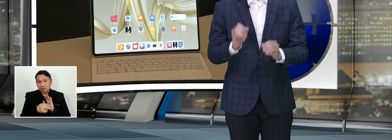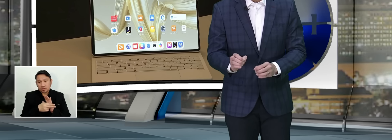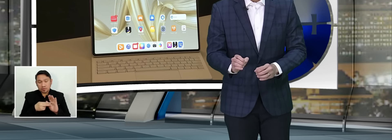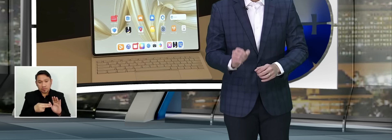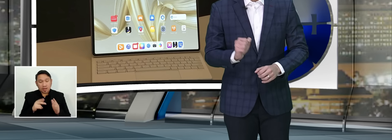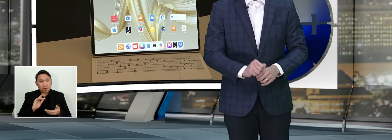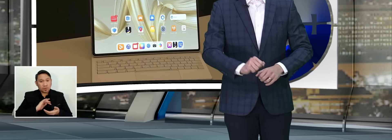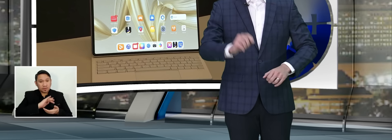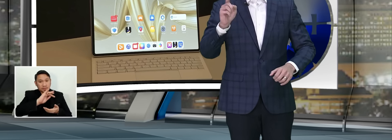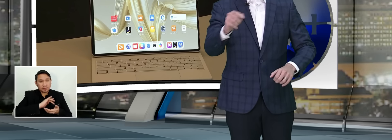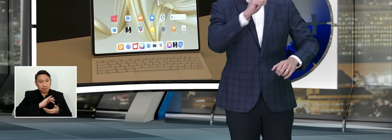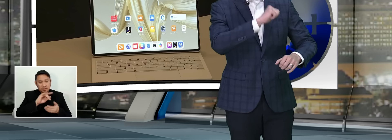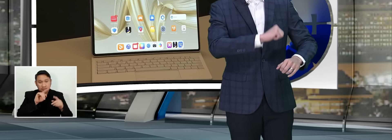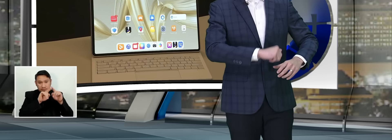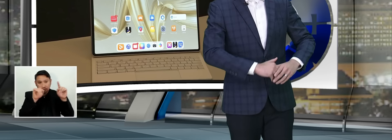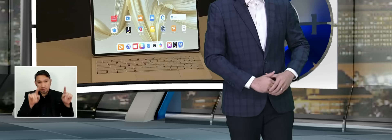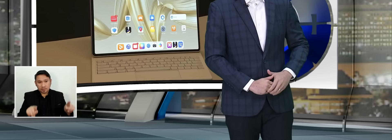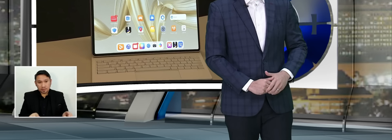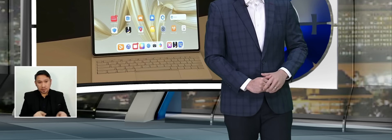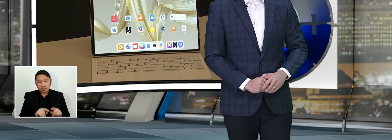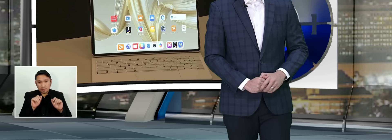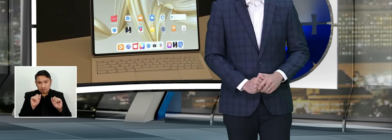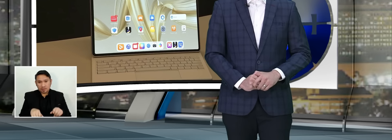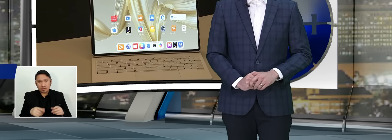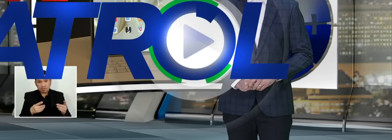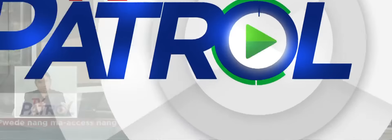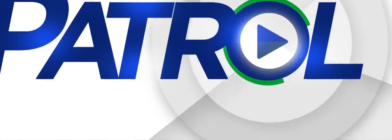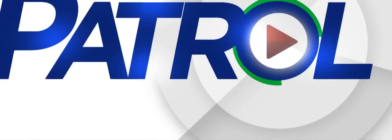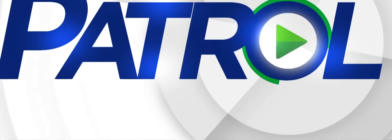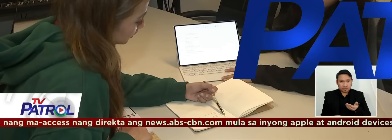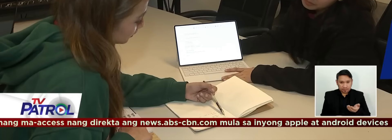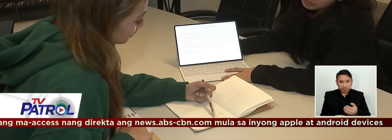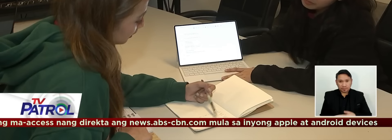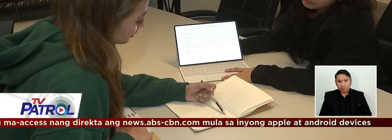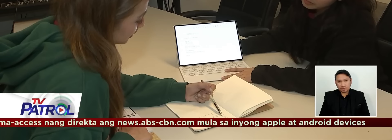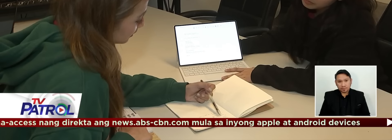na kayang gawin ang lahat ng yan.